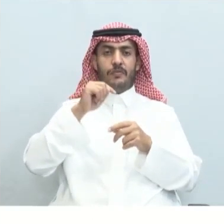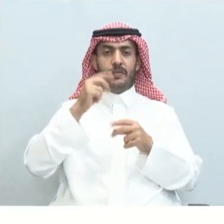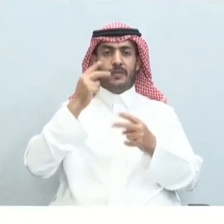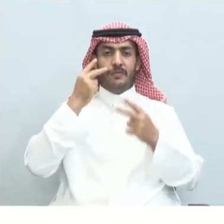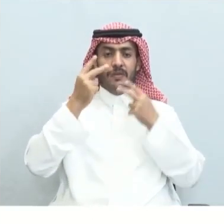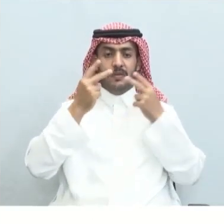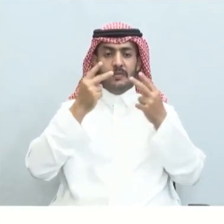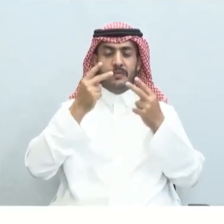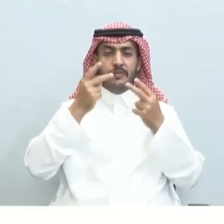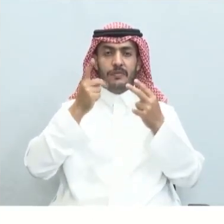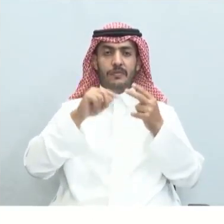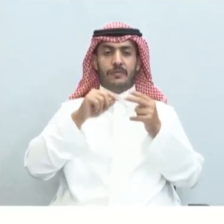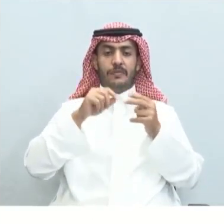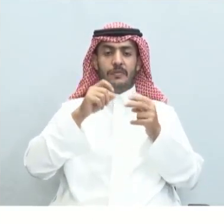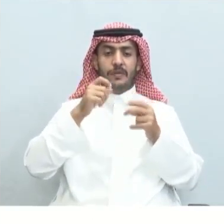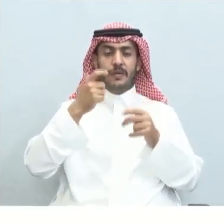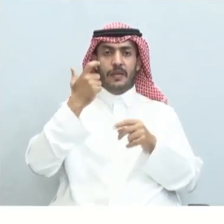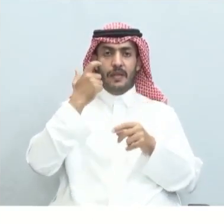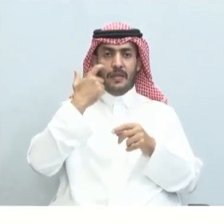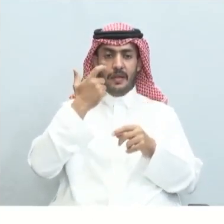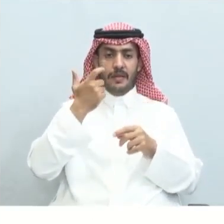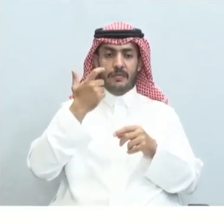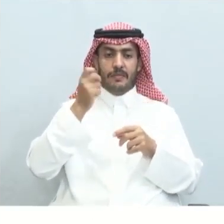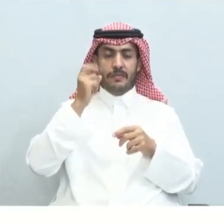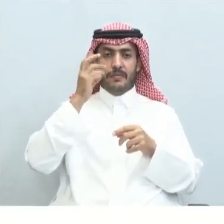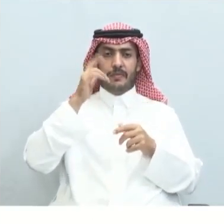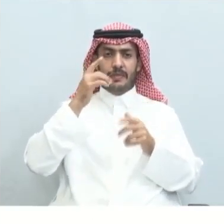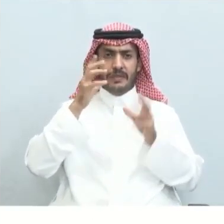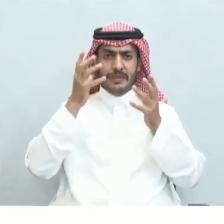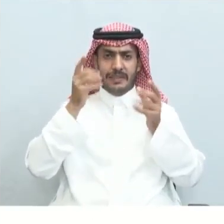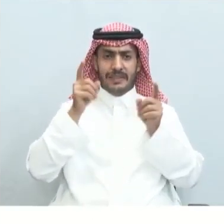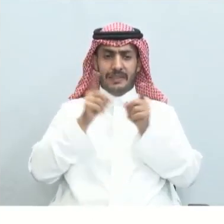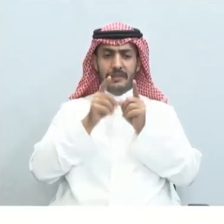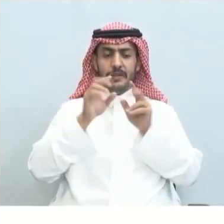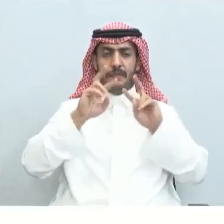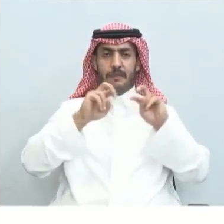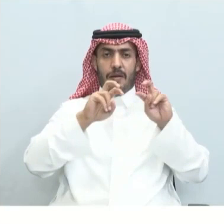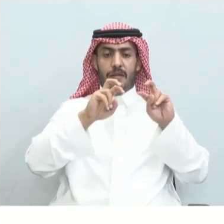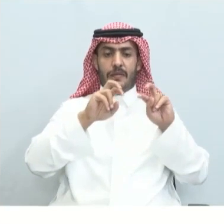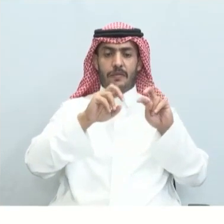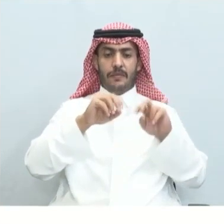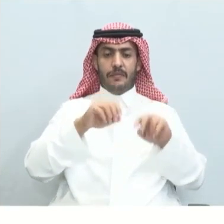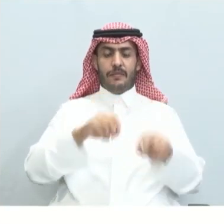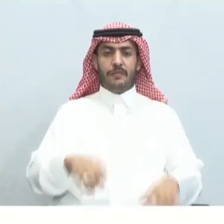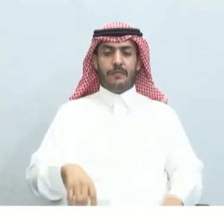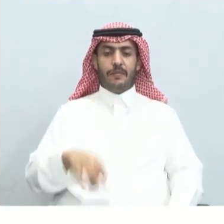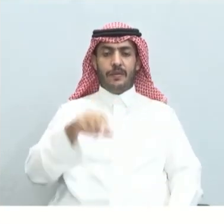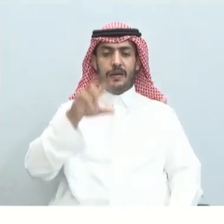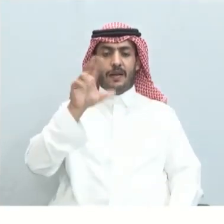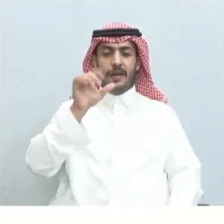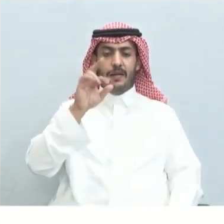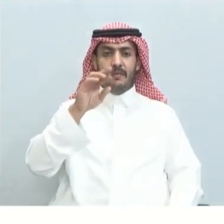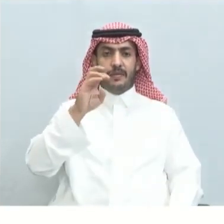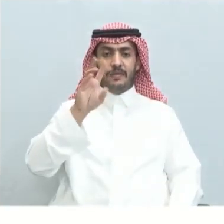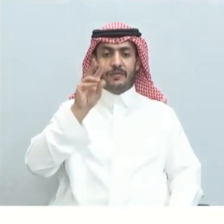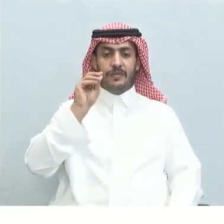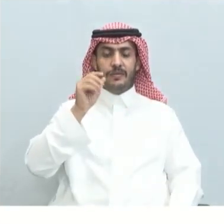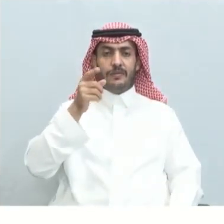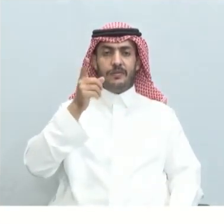الملاحظه التنبؤ الاستقصاء والبحث النمذجه